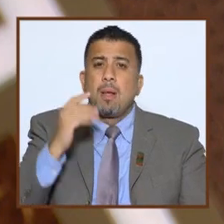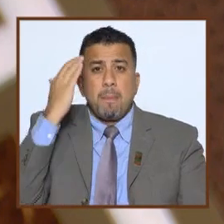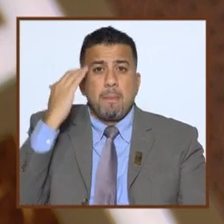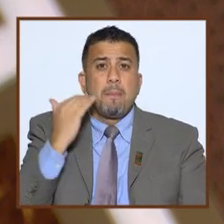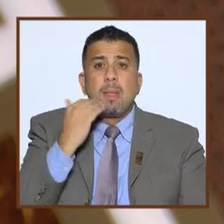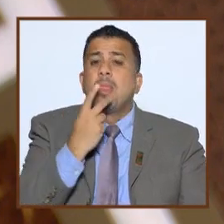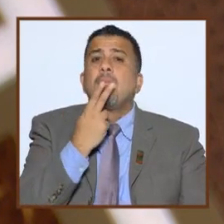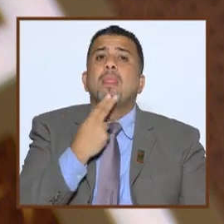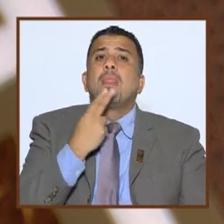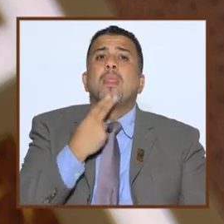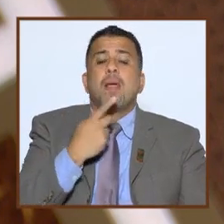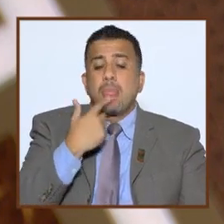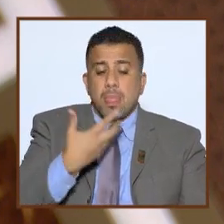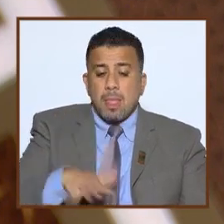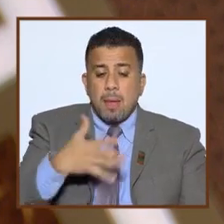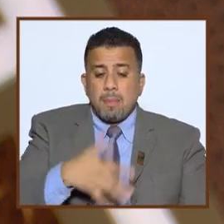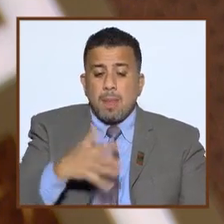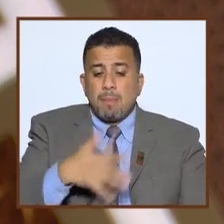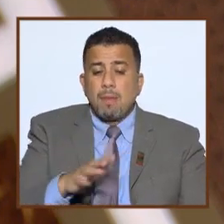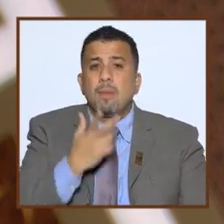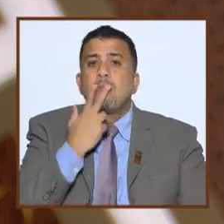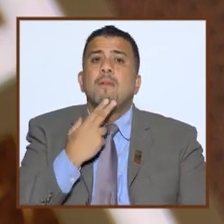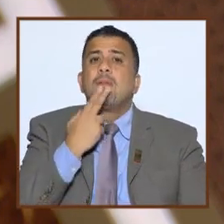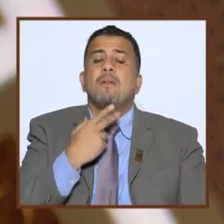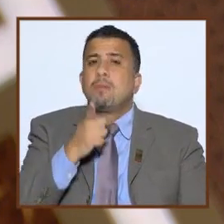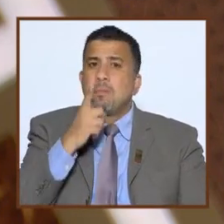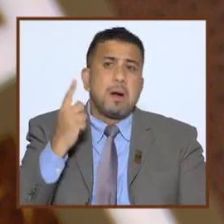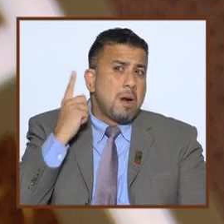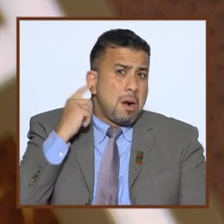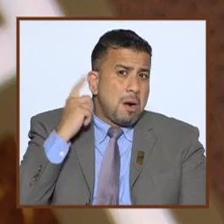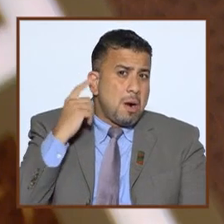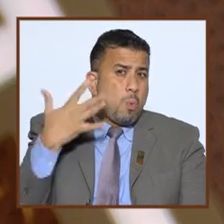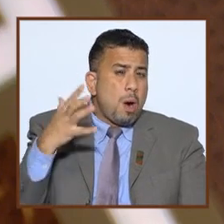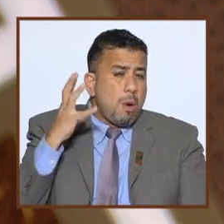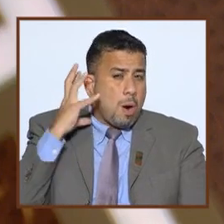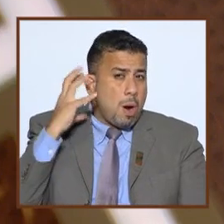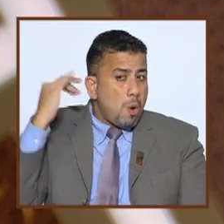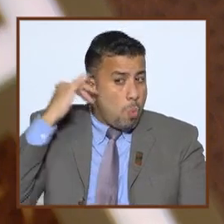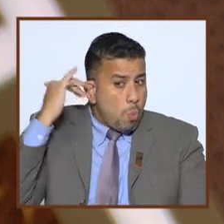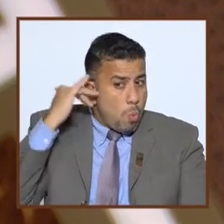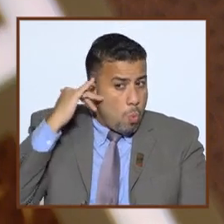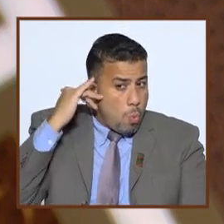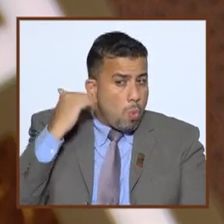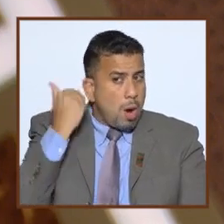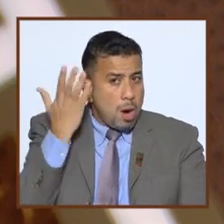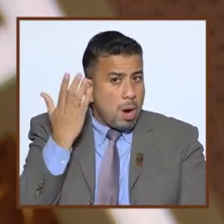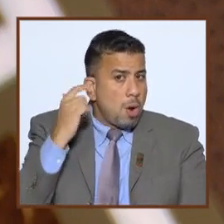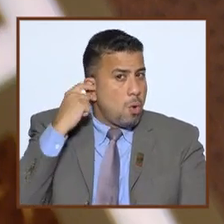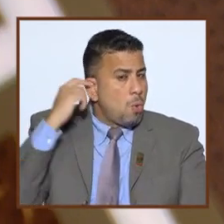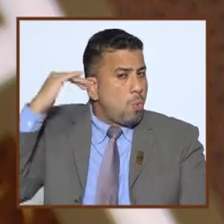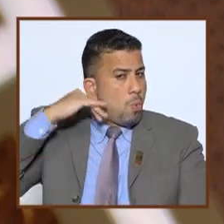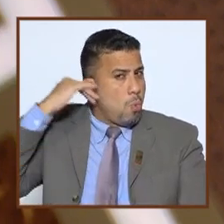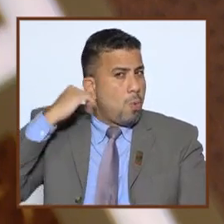تريد ان تغتسل ماذا تصنع انا سالت الاخت امه الله قلت هل الالتهاب داخلي ام خارجي قال